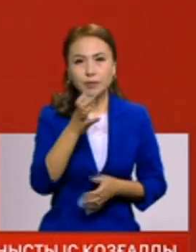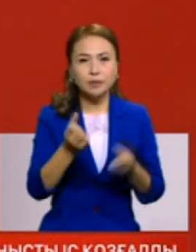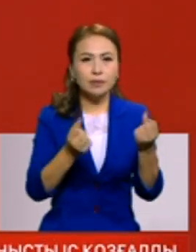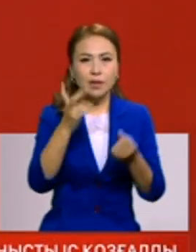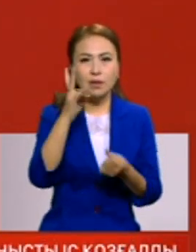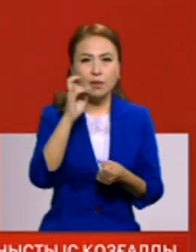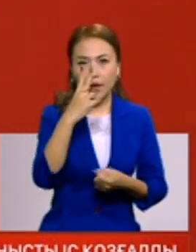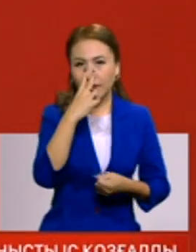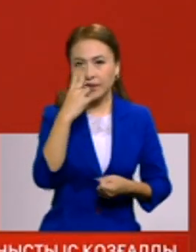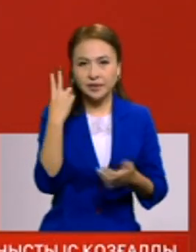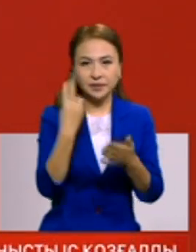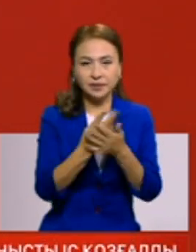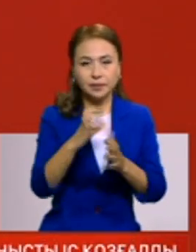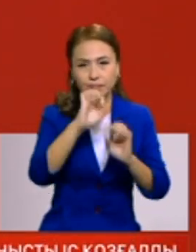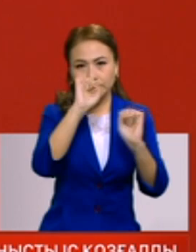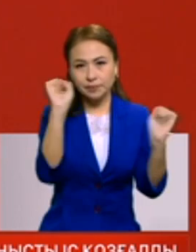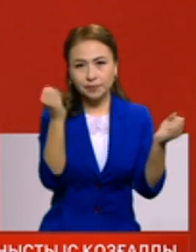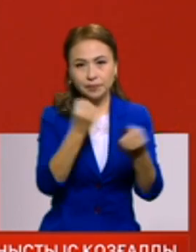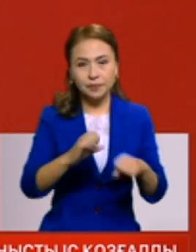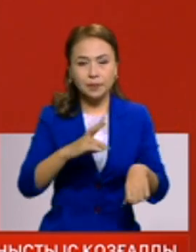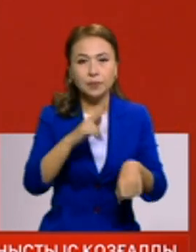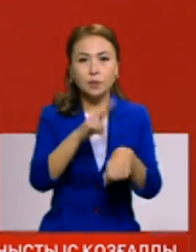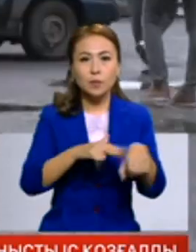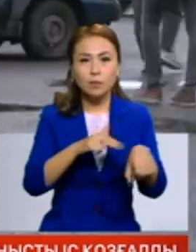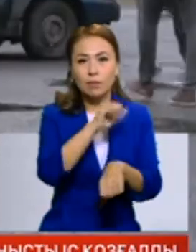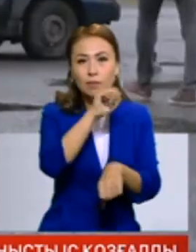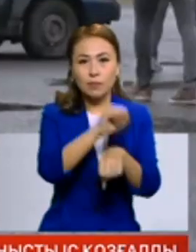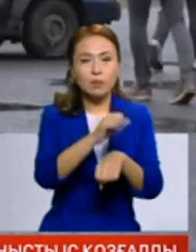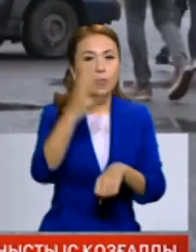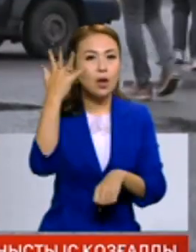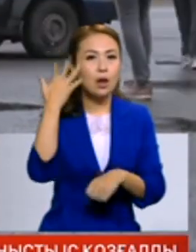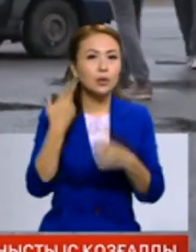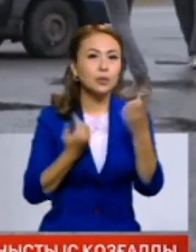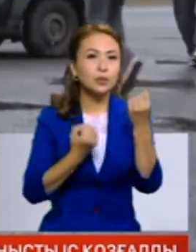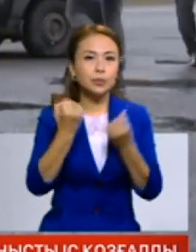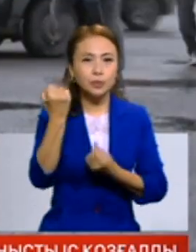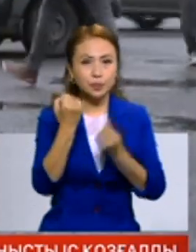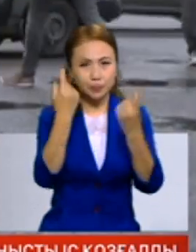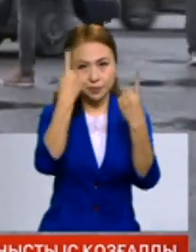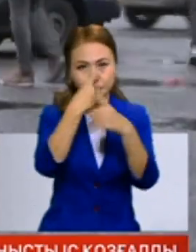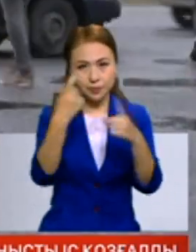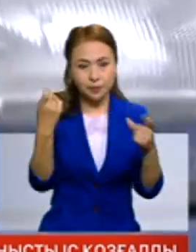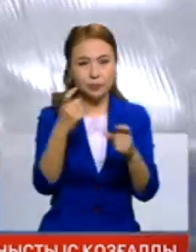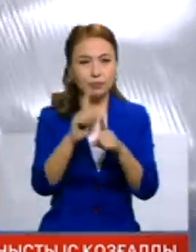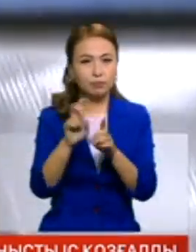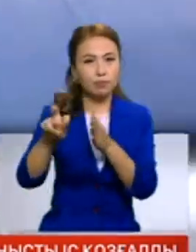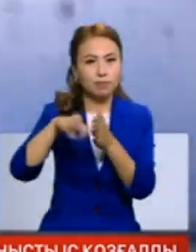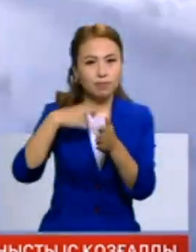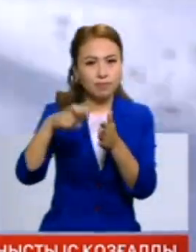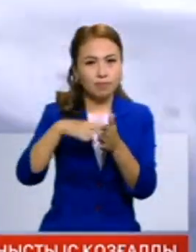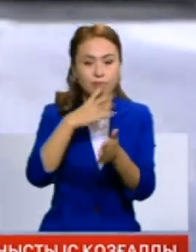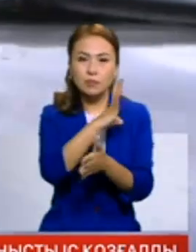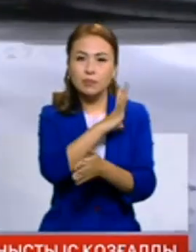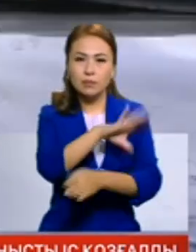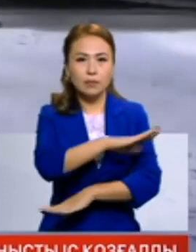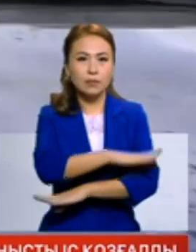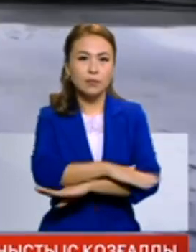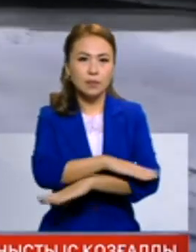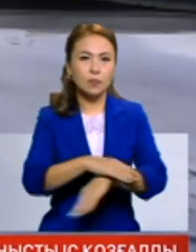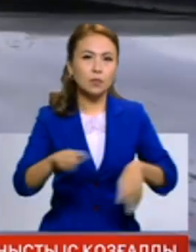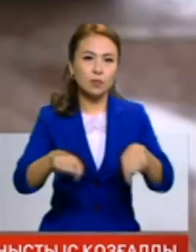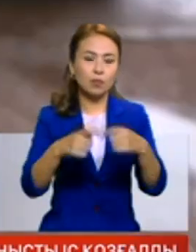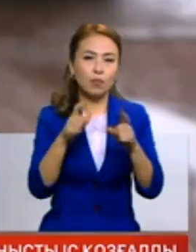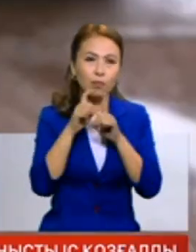белгілерін елемей жылдамдықты шамадан тыс асырған. Полицейлер тоқтатқан кезде жүргізуші хабарлама келмеді деп ақталды. Тәртіп сақшыларының